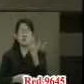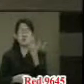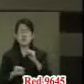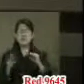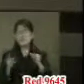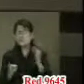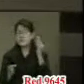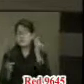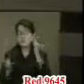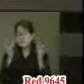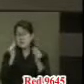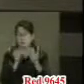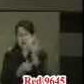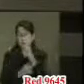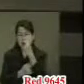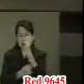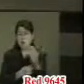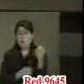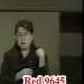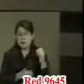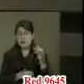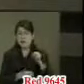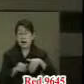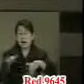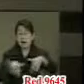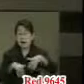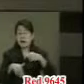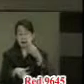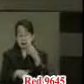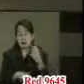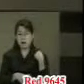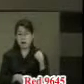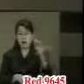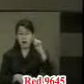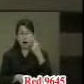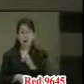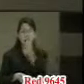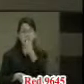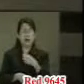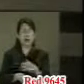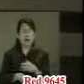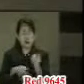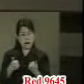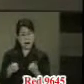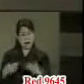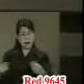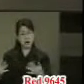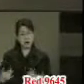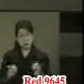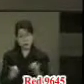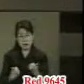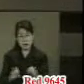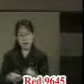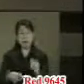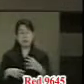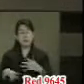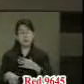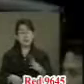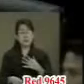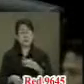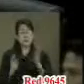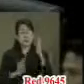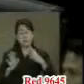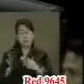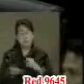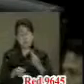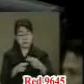อยู่ผมไม่เคยคาดคิดหรอกครับว่าผมจะมาถูกกล่าวหาขนาดนี้นี่ไม่ใช่การอภิปรายไม่ไว้วางใจแล้วจะลงคะแนนไล่กันไปต่างๆผ